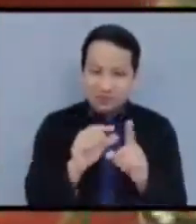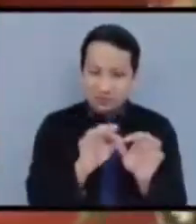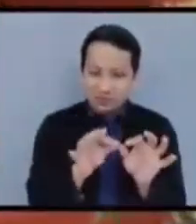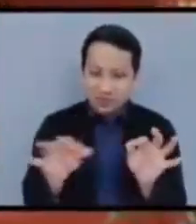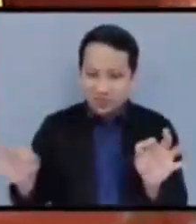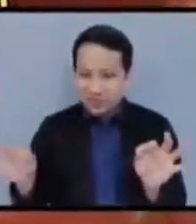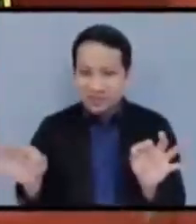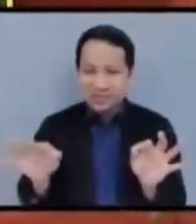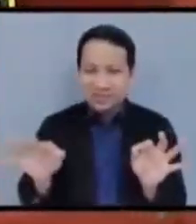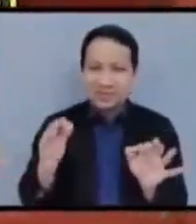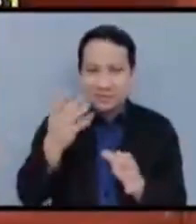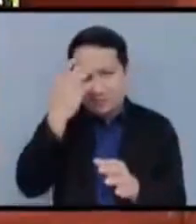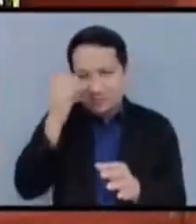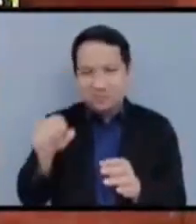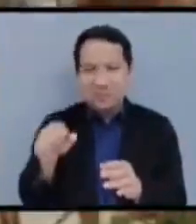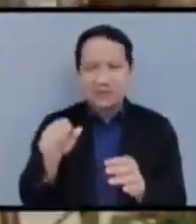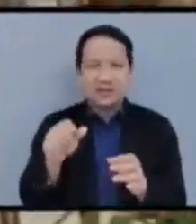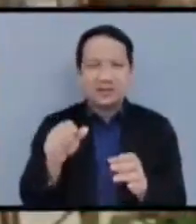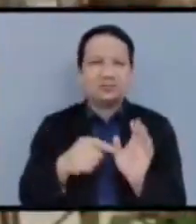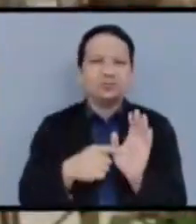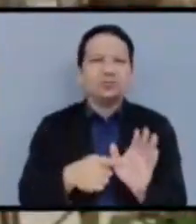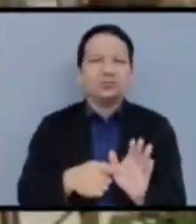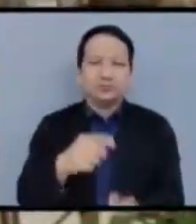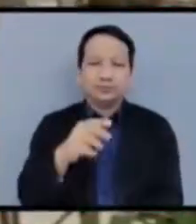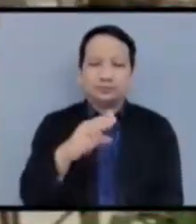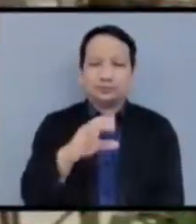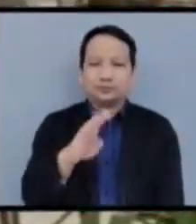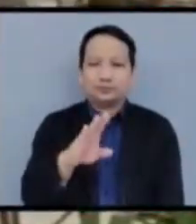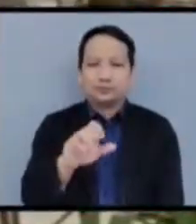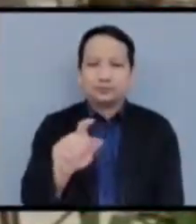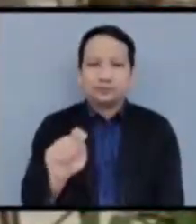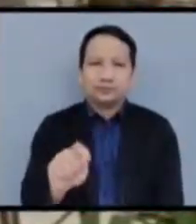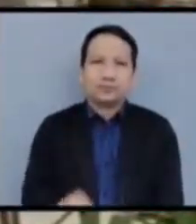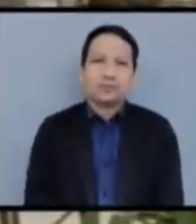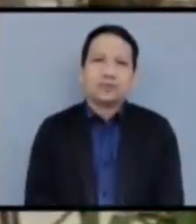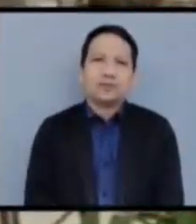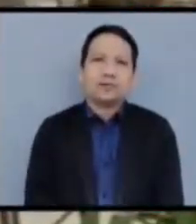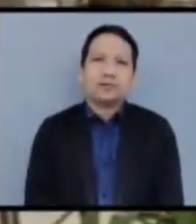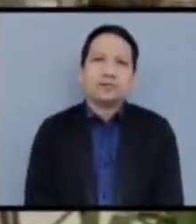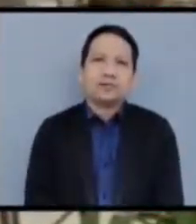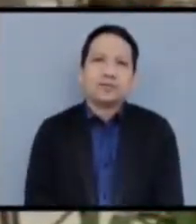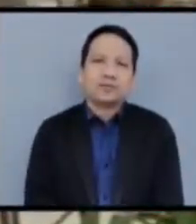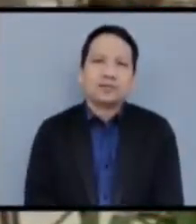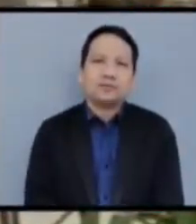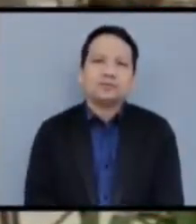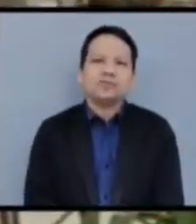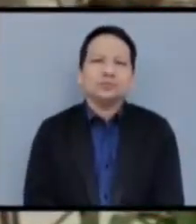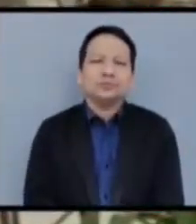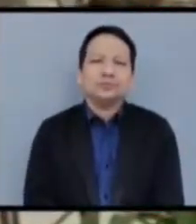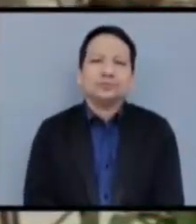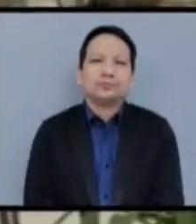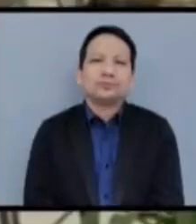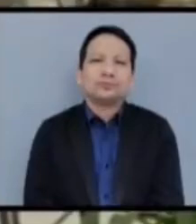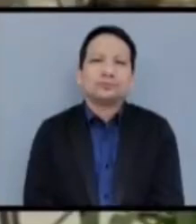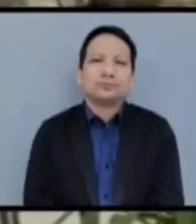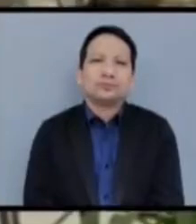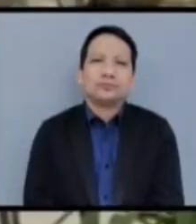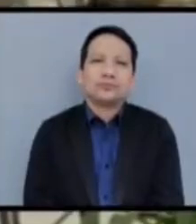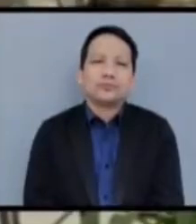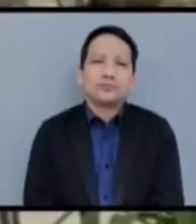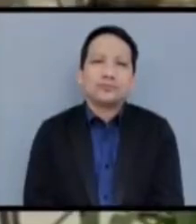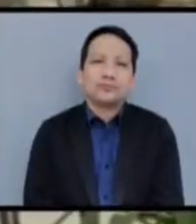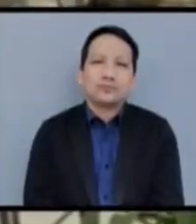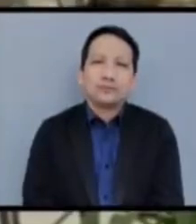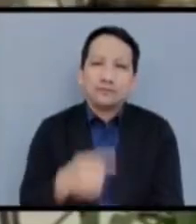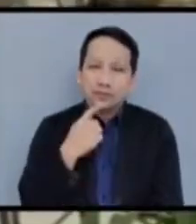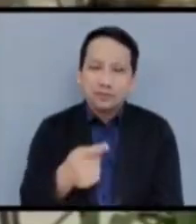Well, since I played Lady Macbeth, it's Macbeth. All right. Well, it's nice talking to you, ah,